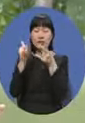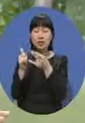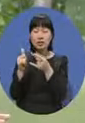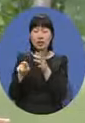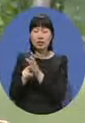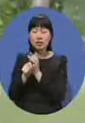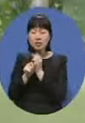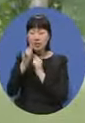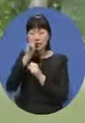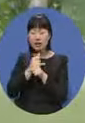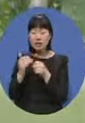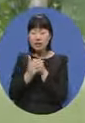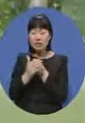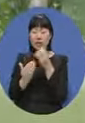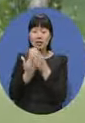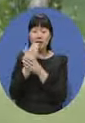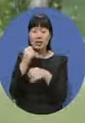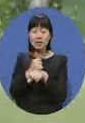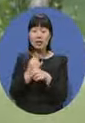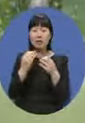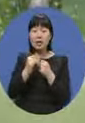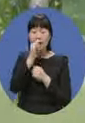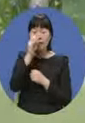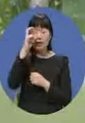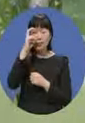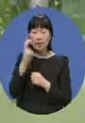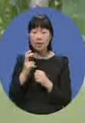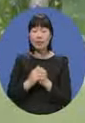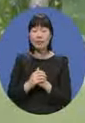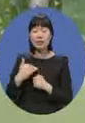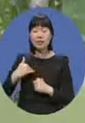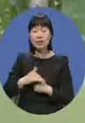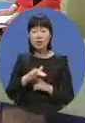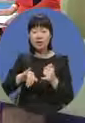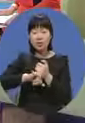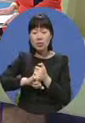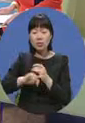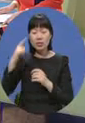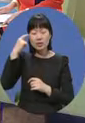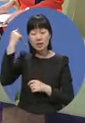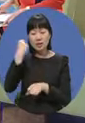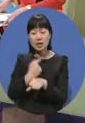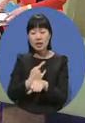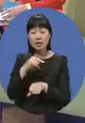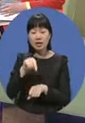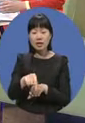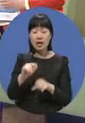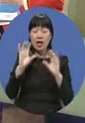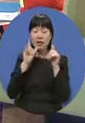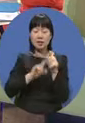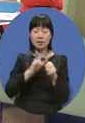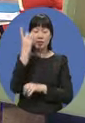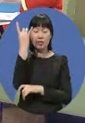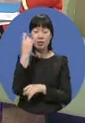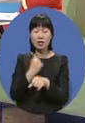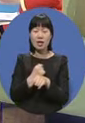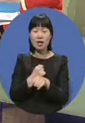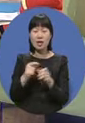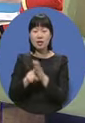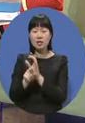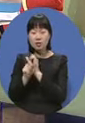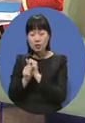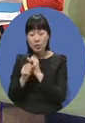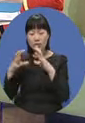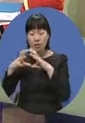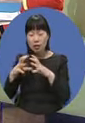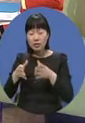의존적이기 때문에 발생하는 경우가 많은 것 같아요 예 그러니까 우리가 반드시 명심해야 될게 아이들은 원래 의존 덩어리로